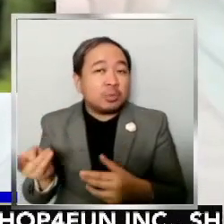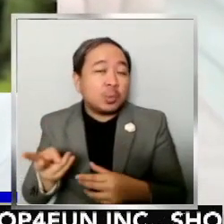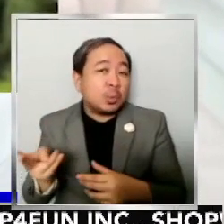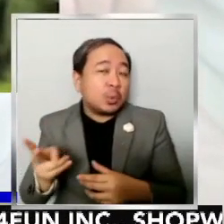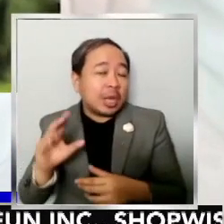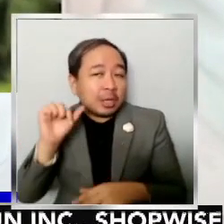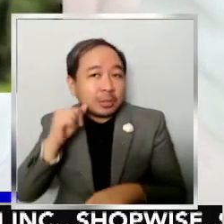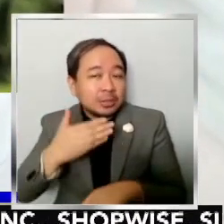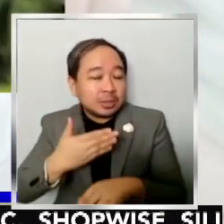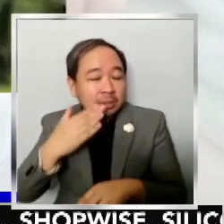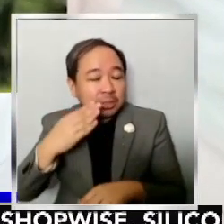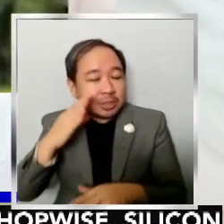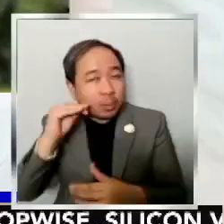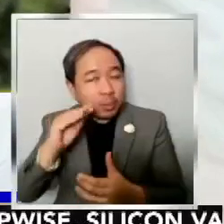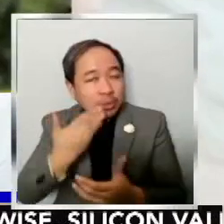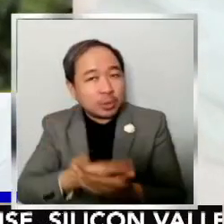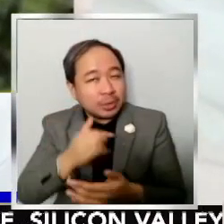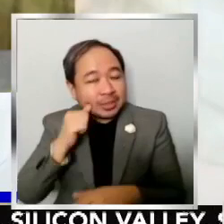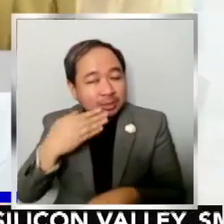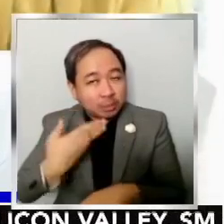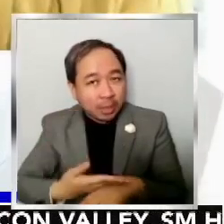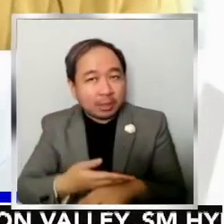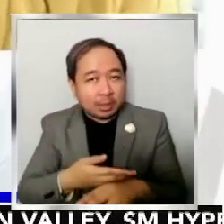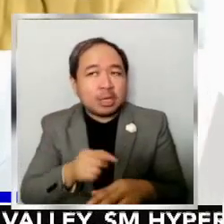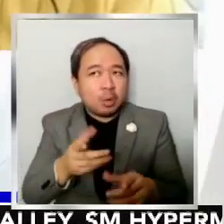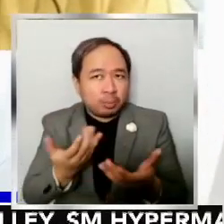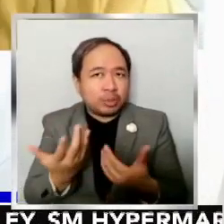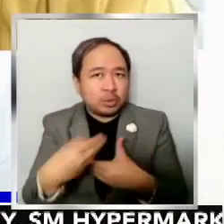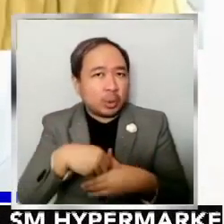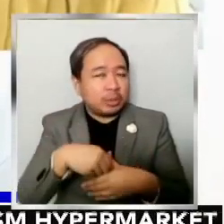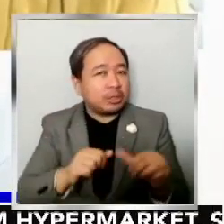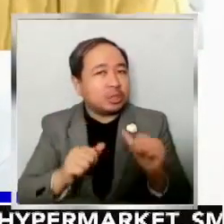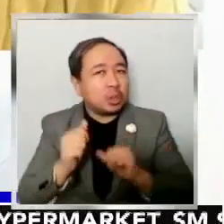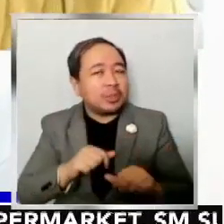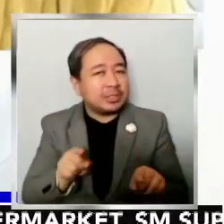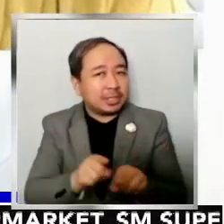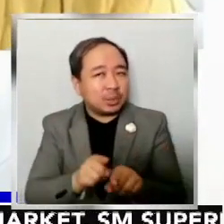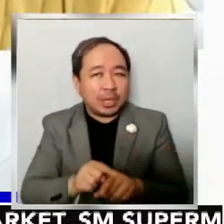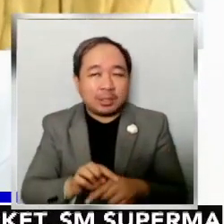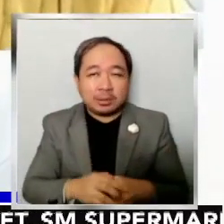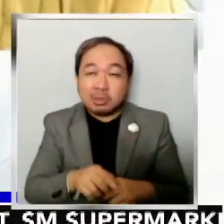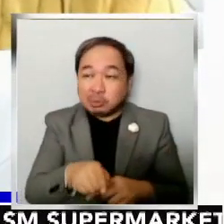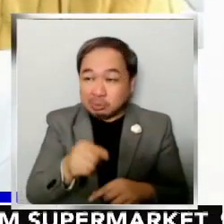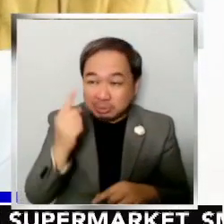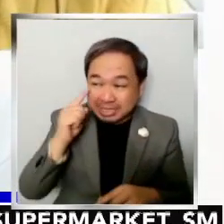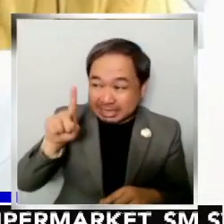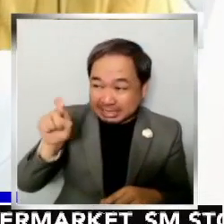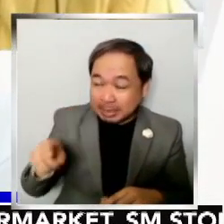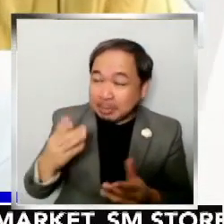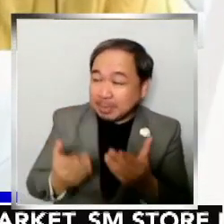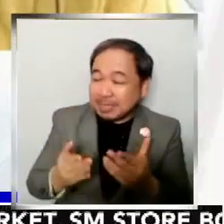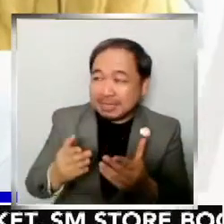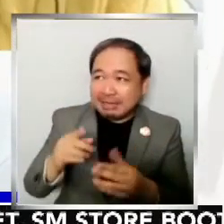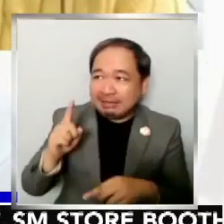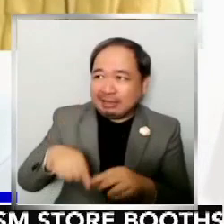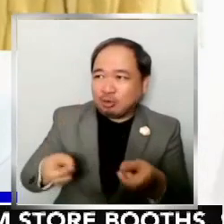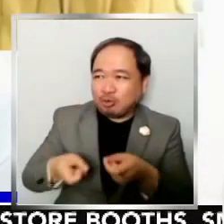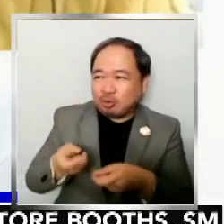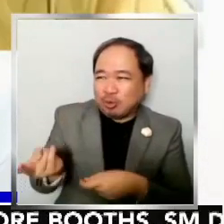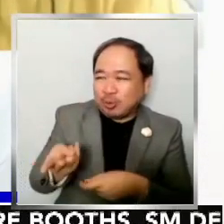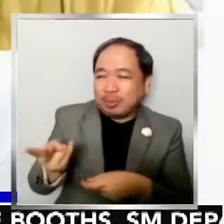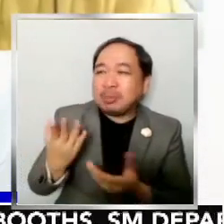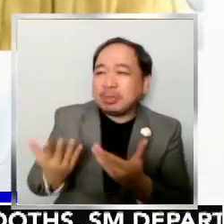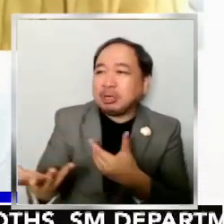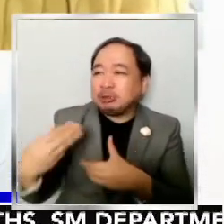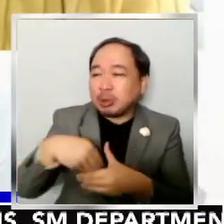Sixto. Naisip nyo ba na at some point, naku, dada, hindi natin kayang pigilan, mag-aartista to. Naisip